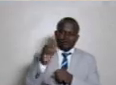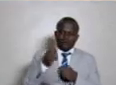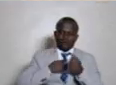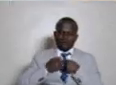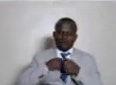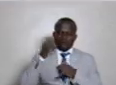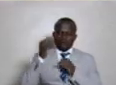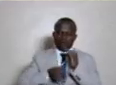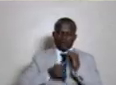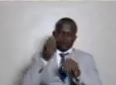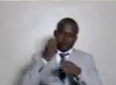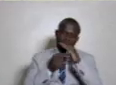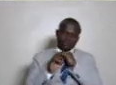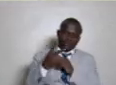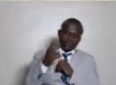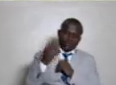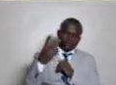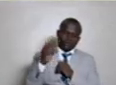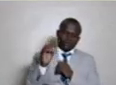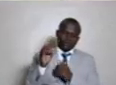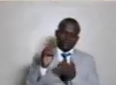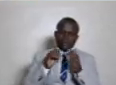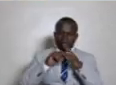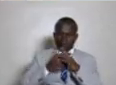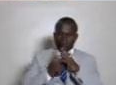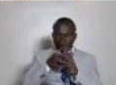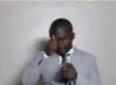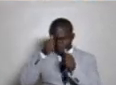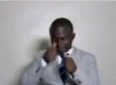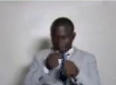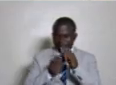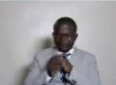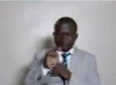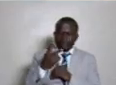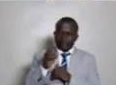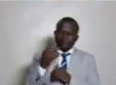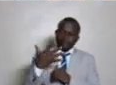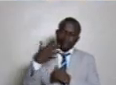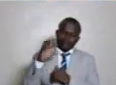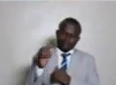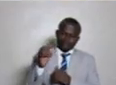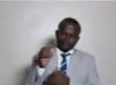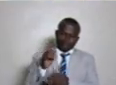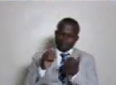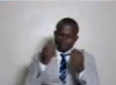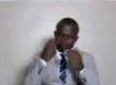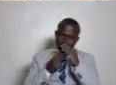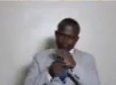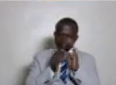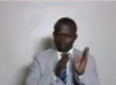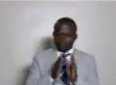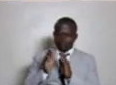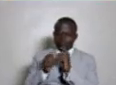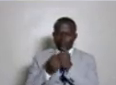Rwanda ruzasoza icyerekezo 2020 hatangiriye hagenderwe ku cyerekezo 2050, icyerekezo giteganya